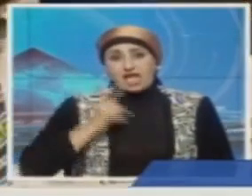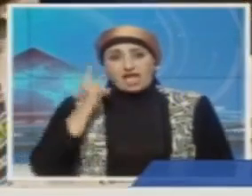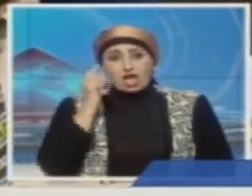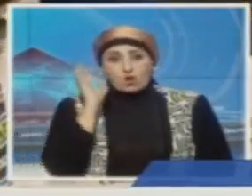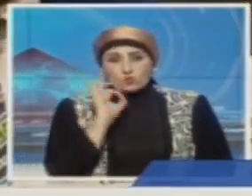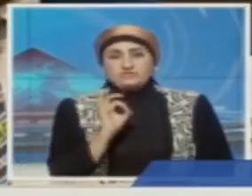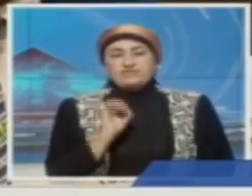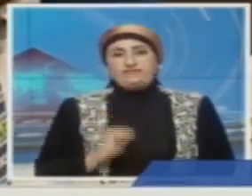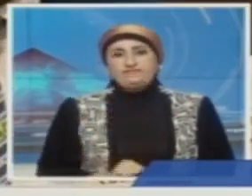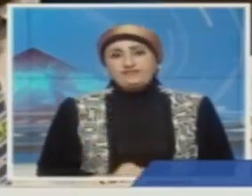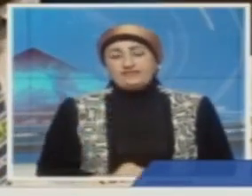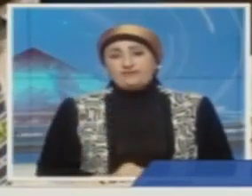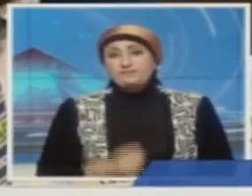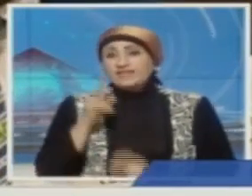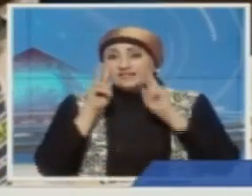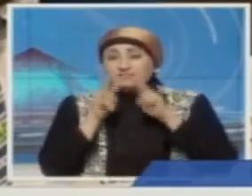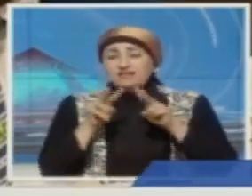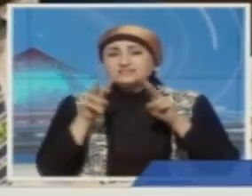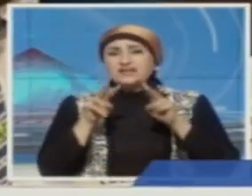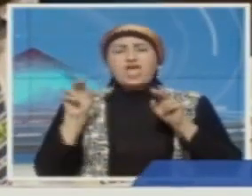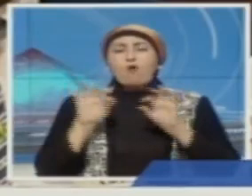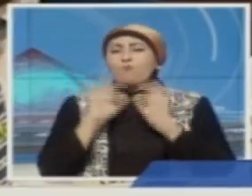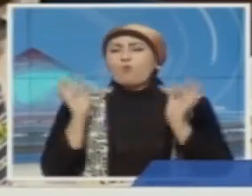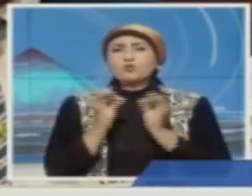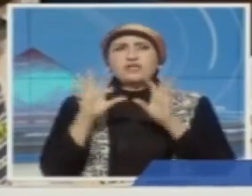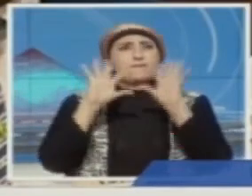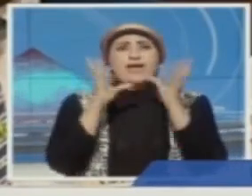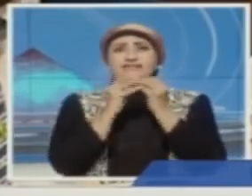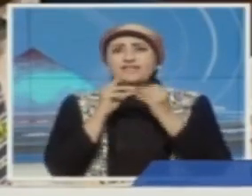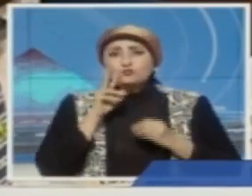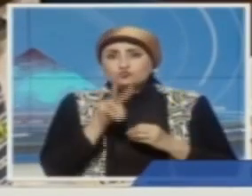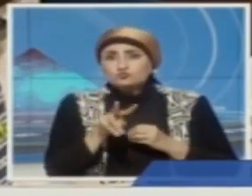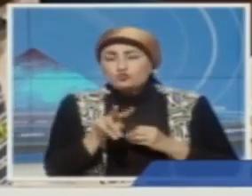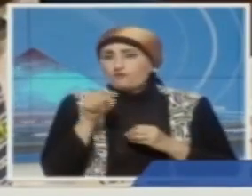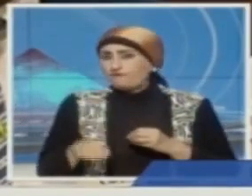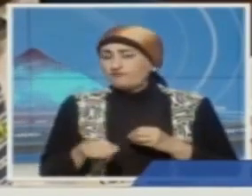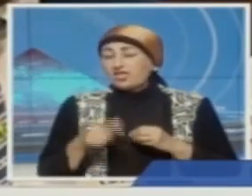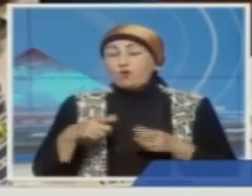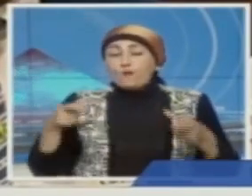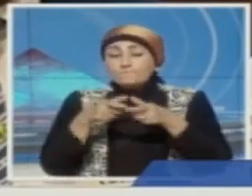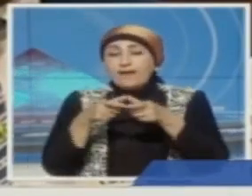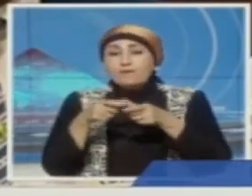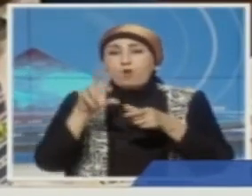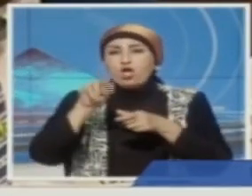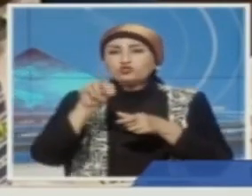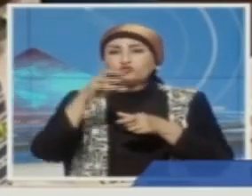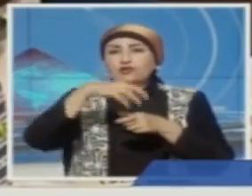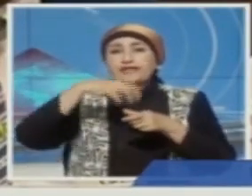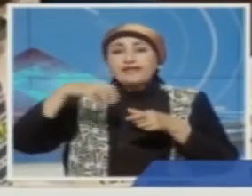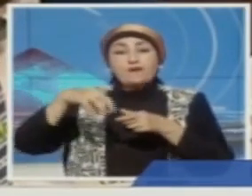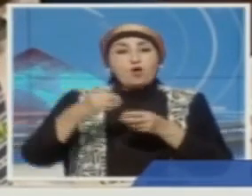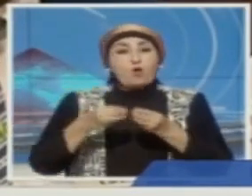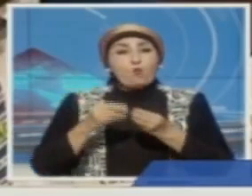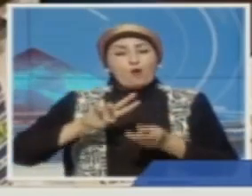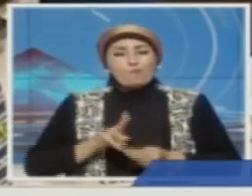في نظره المجتمع الدولي والقوى الدوليه ومجموعه العشرين. اختلفت بشكل كبير